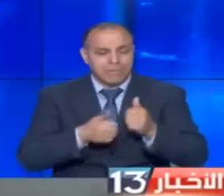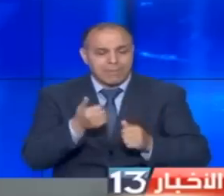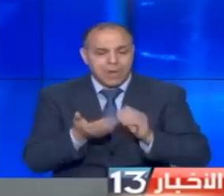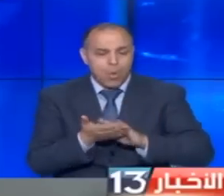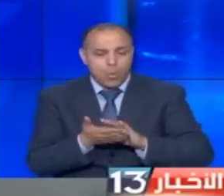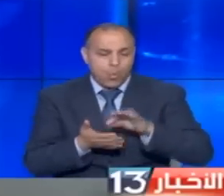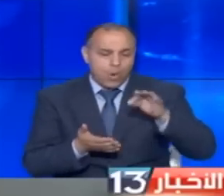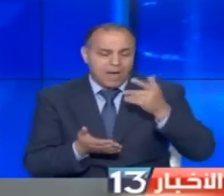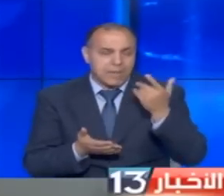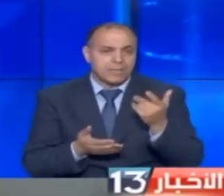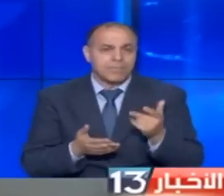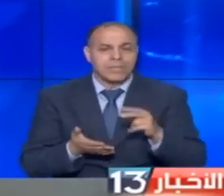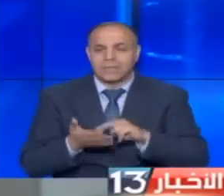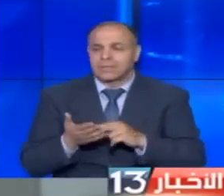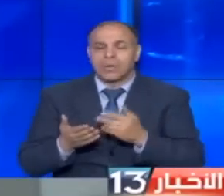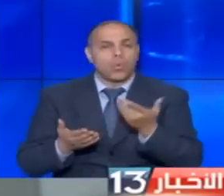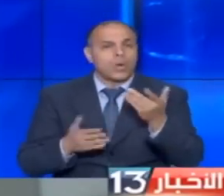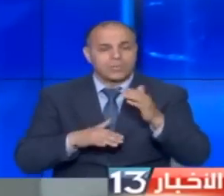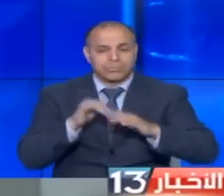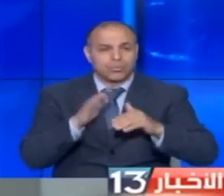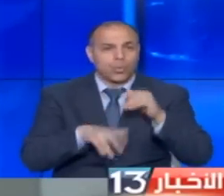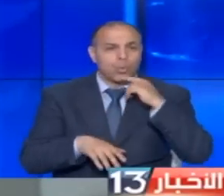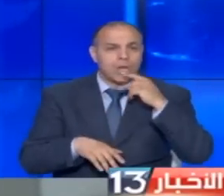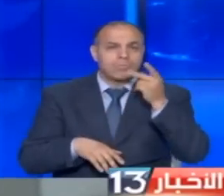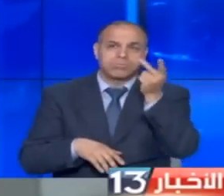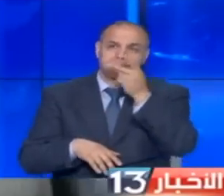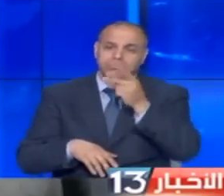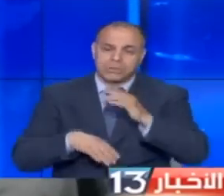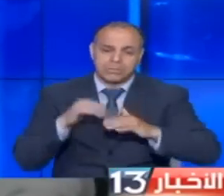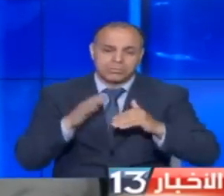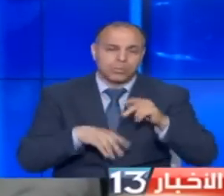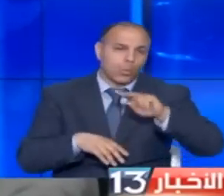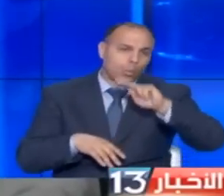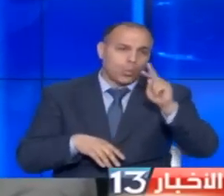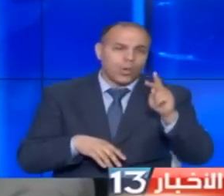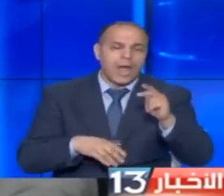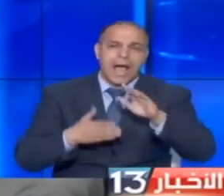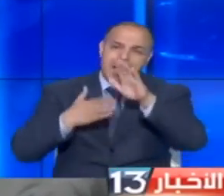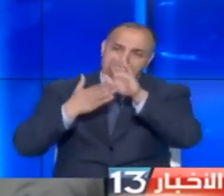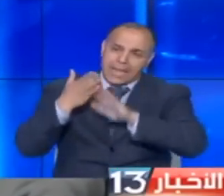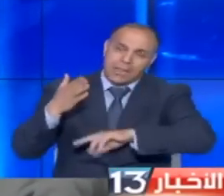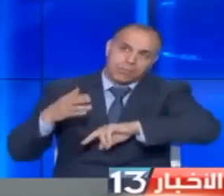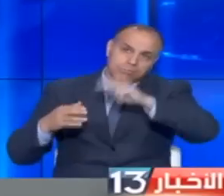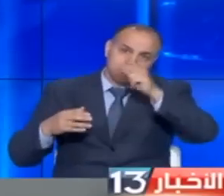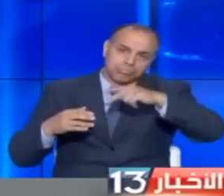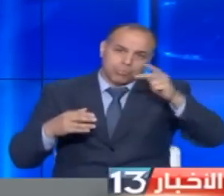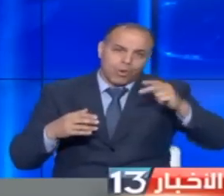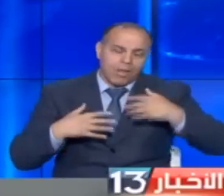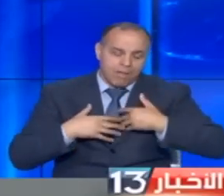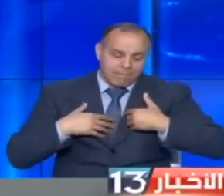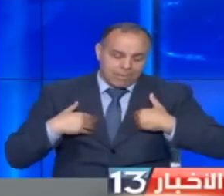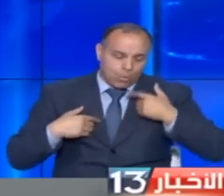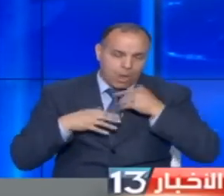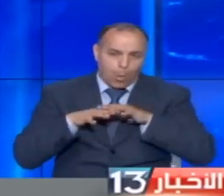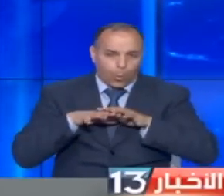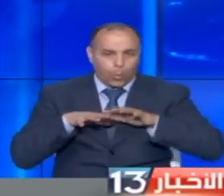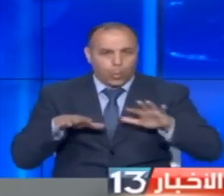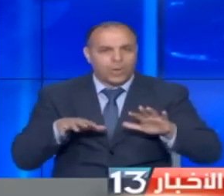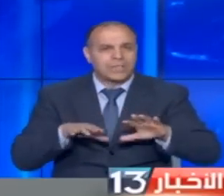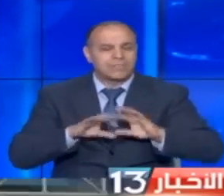لمسات فنيه عبر لوحات تشكيليه ورسوم مديريه الوان الفرحه انتشرت بساحه